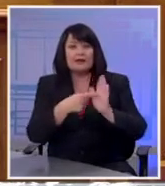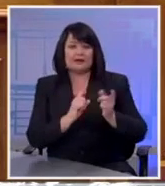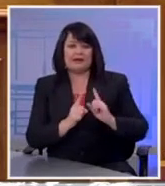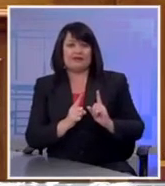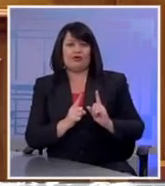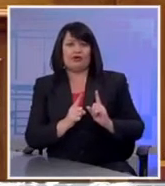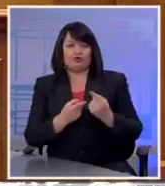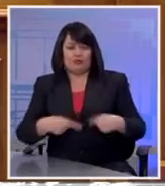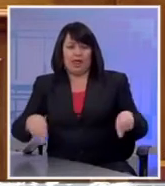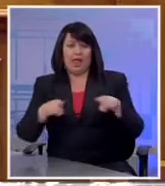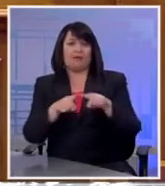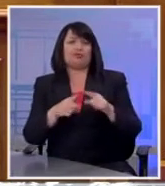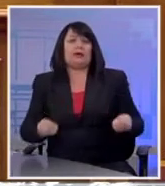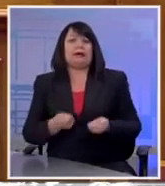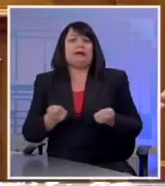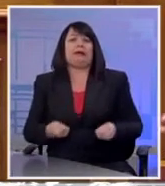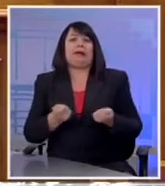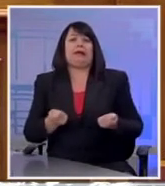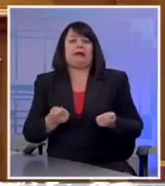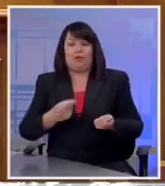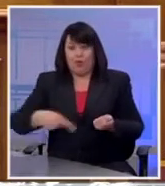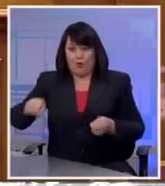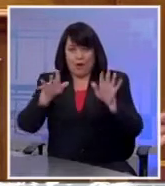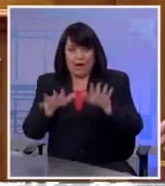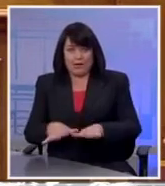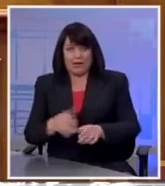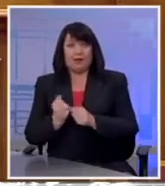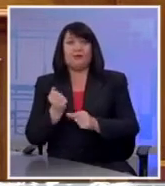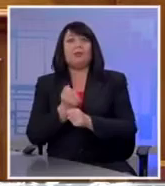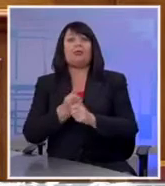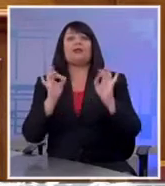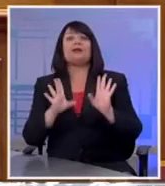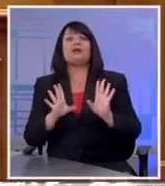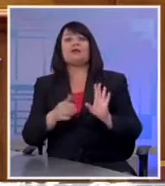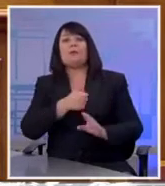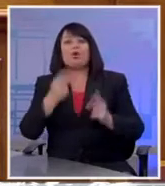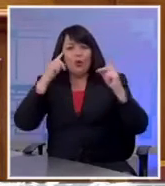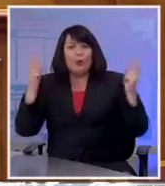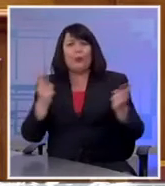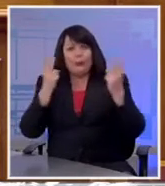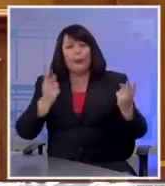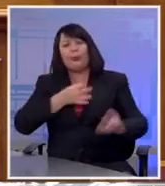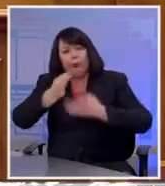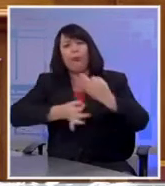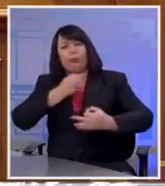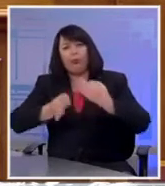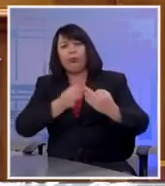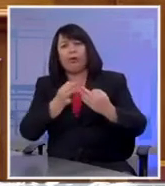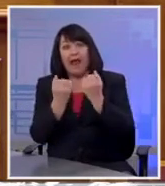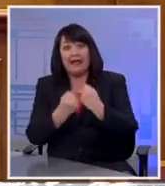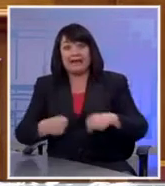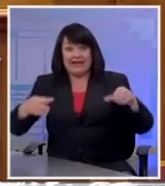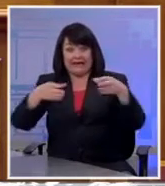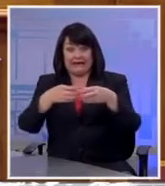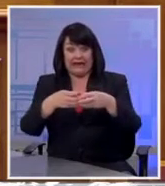στην αίθουσα αυτή, εκτός αν θέλετε να είμαστε όλοι άνεργοι δηλαδή και να μην κάνουμε τίποτα απολύτως παρά λόγια του αέρα. Να κάνουμε μια ανεξάρτητη αρχή,